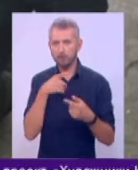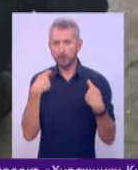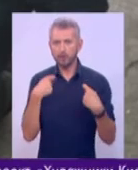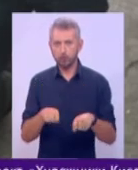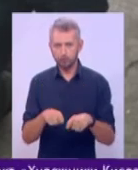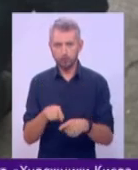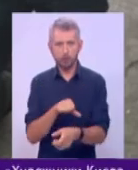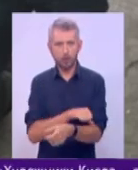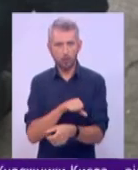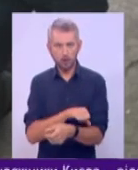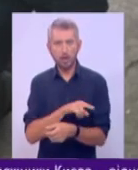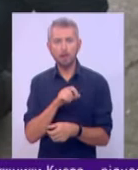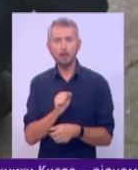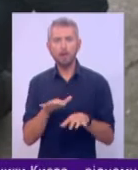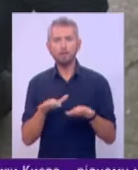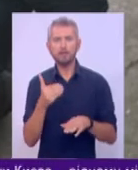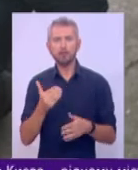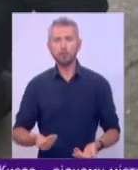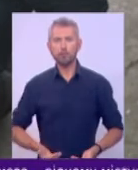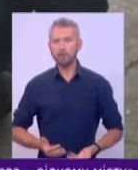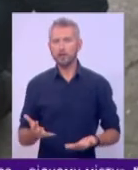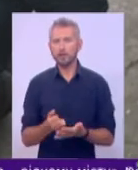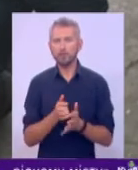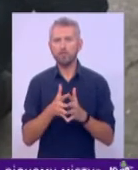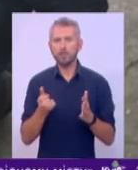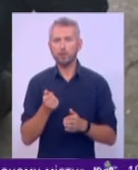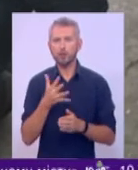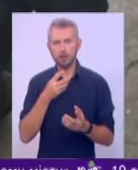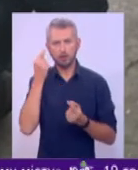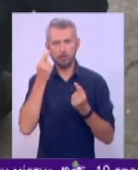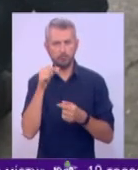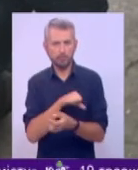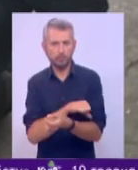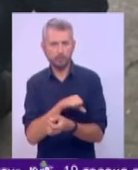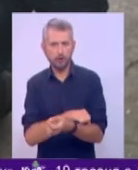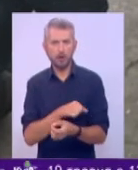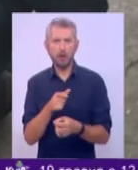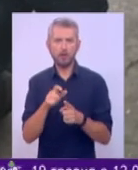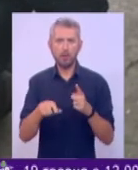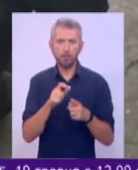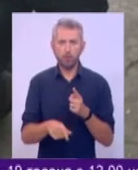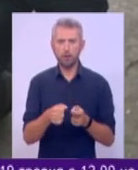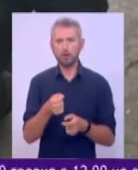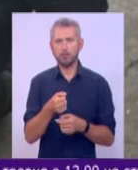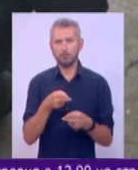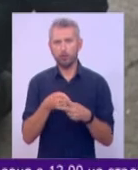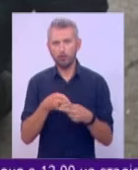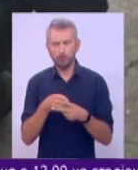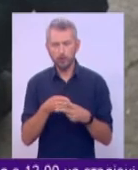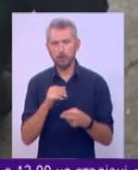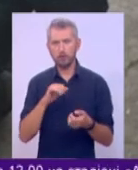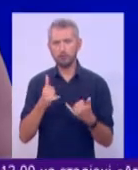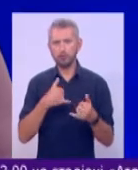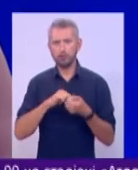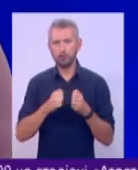партії метамфетаміну. За місцем їхнього проживання знайшли велику кількість психотропів, набої, холодну зброю та бурштин-сирець. Триває